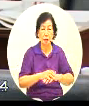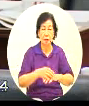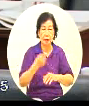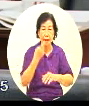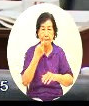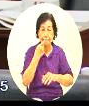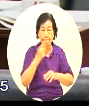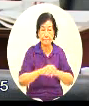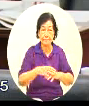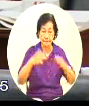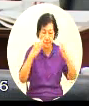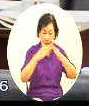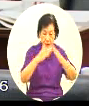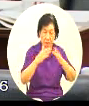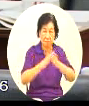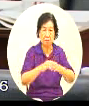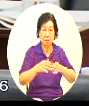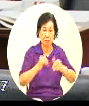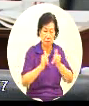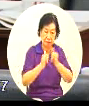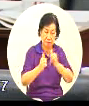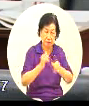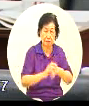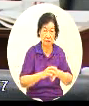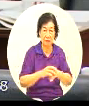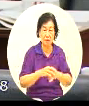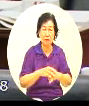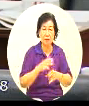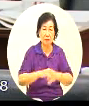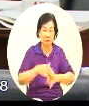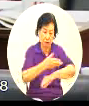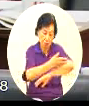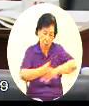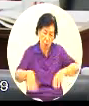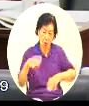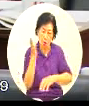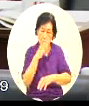壁，迄条臭水沟啊，迄条是